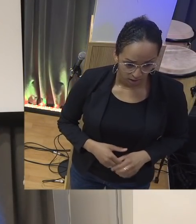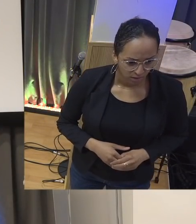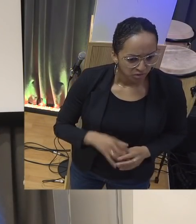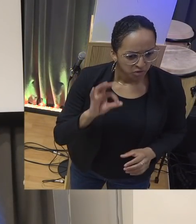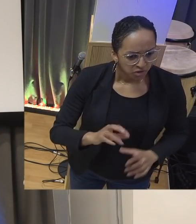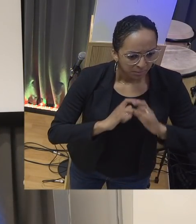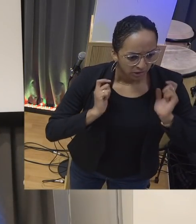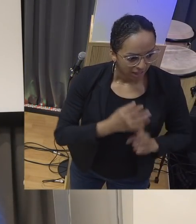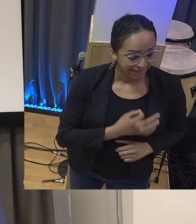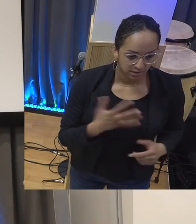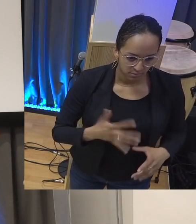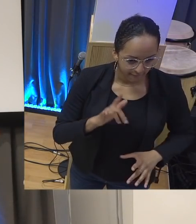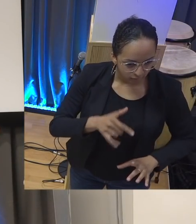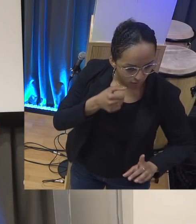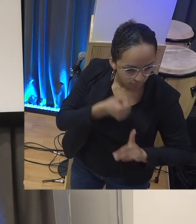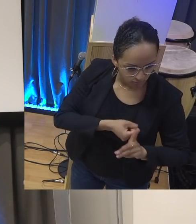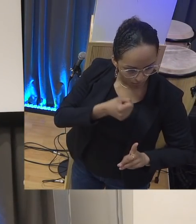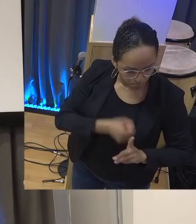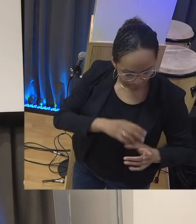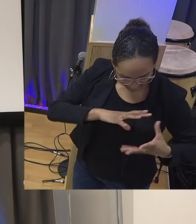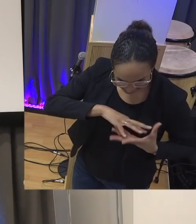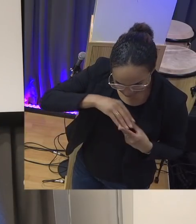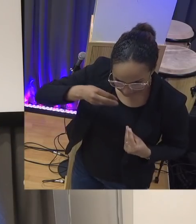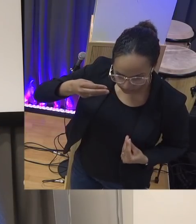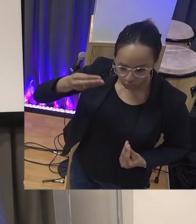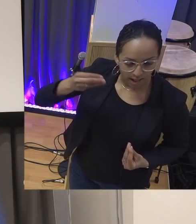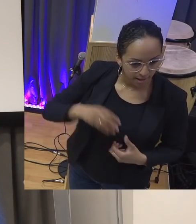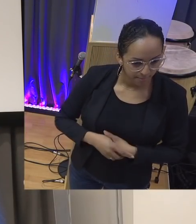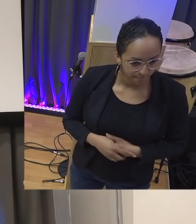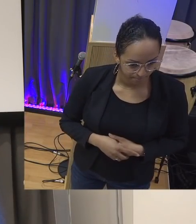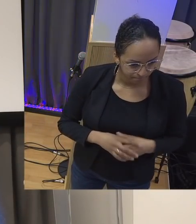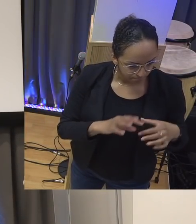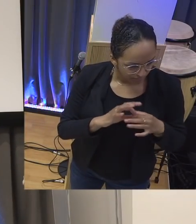spirituel. Mais wahed le message.